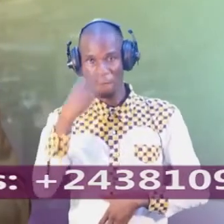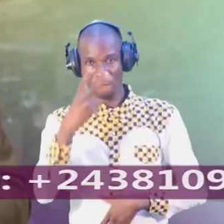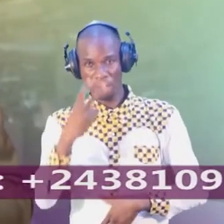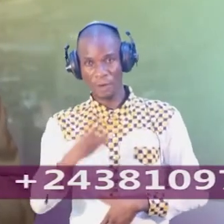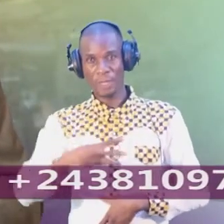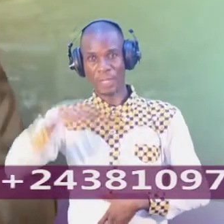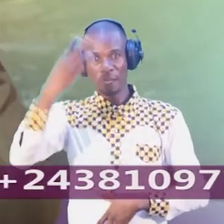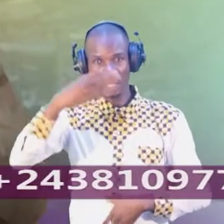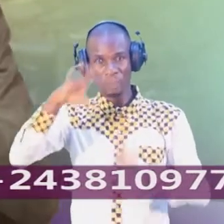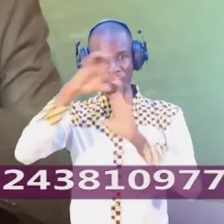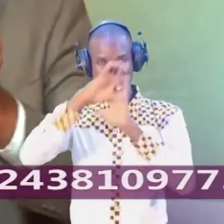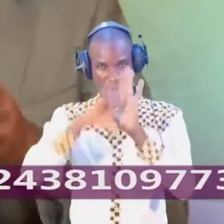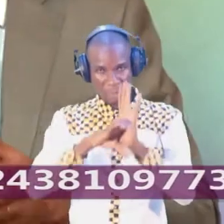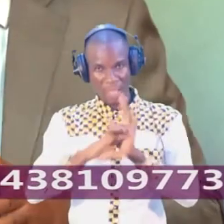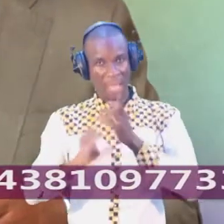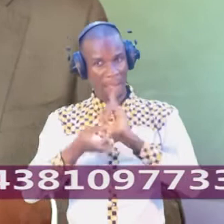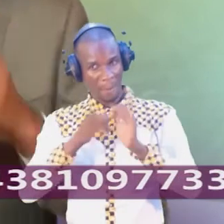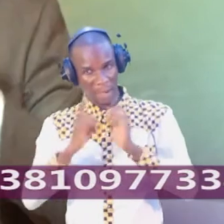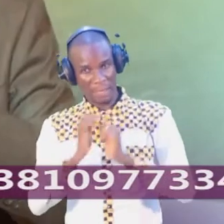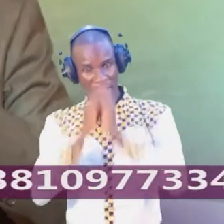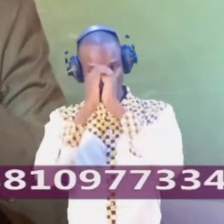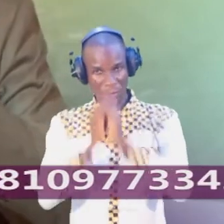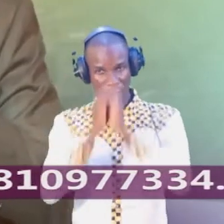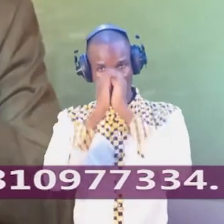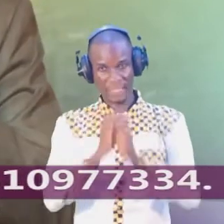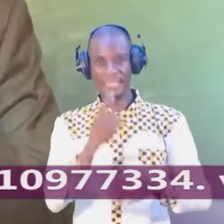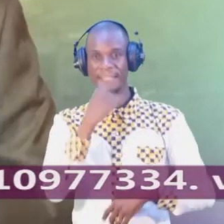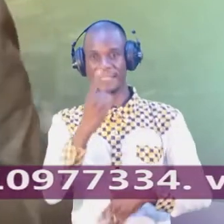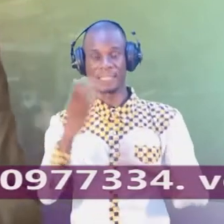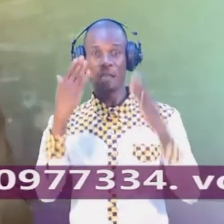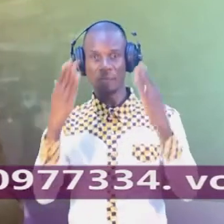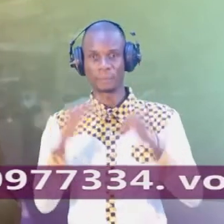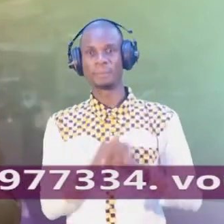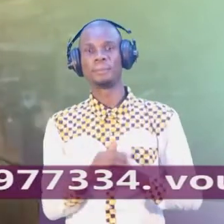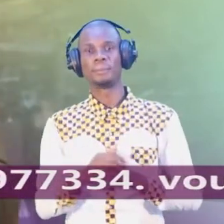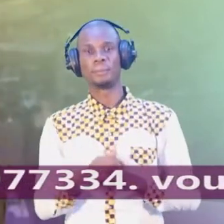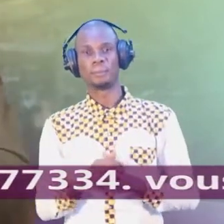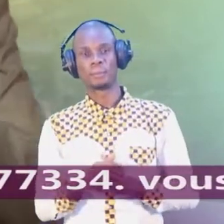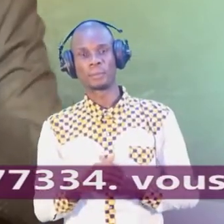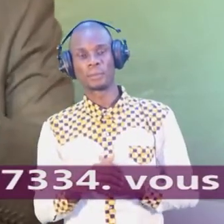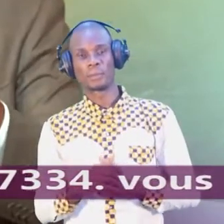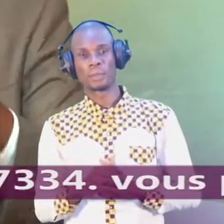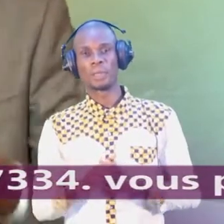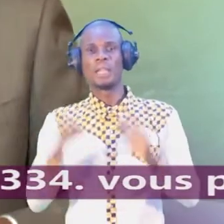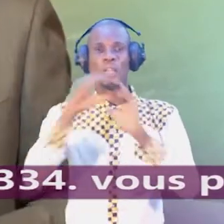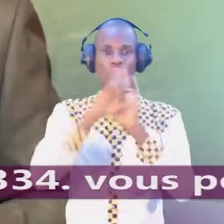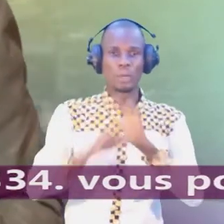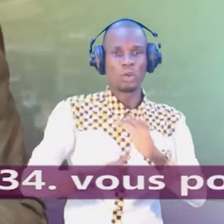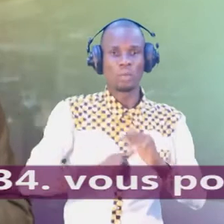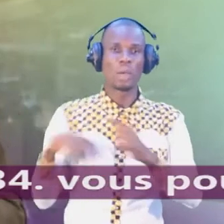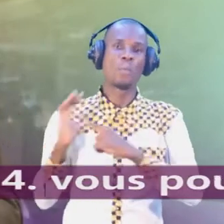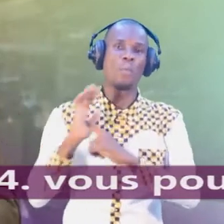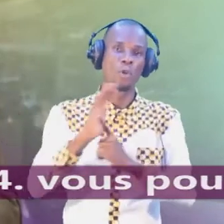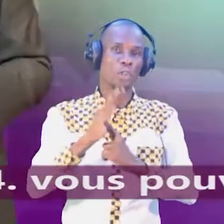kosambe la nzambe lolenga mabe ici, kasi awa mwe kwa misatu tomoni ete ya mweza li kolobela